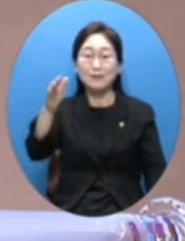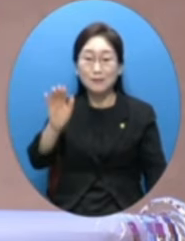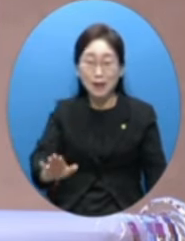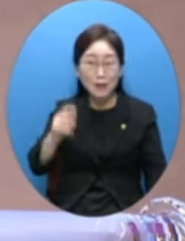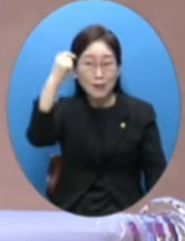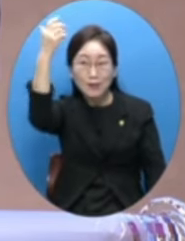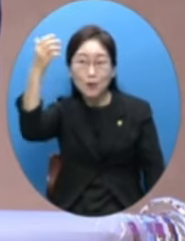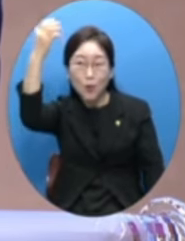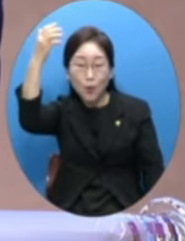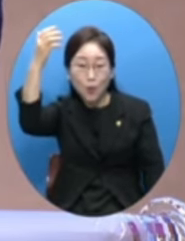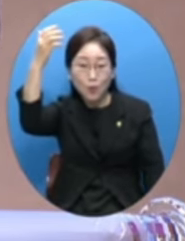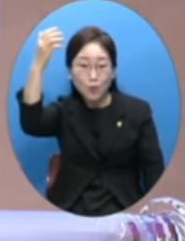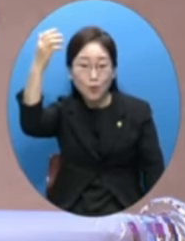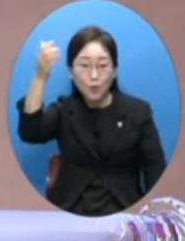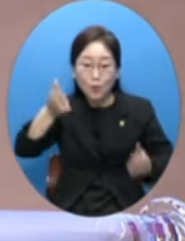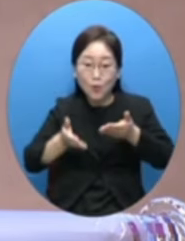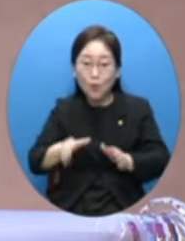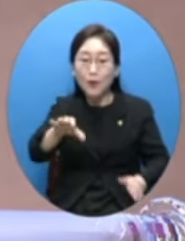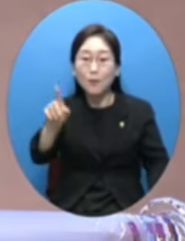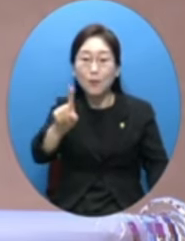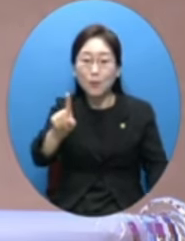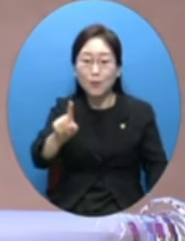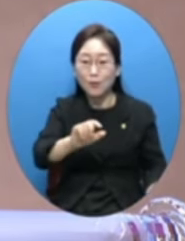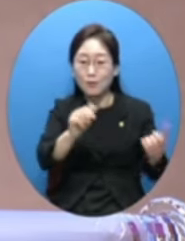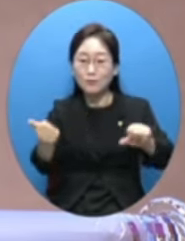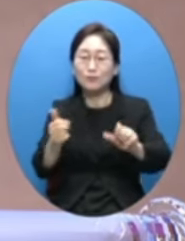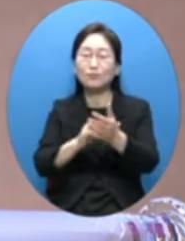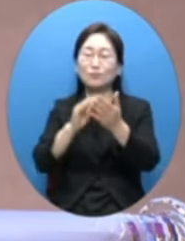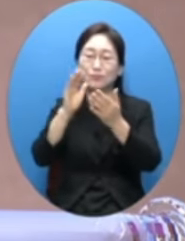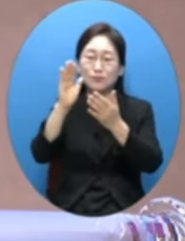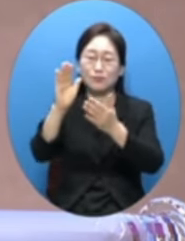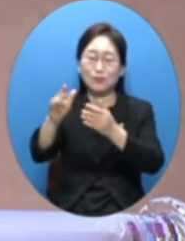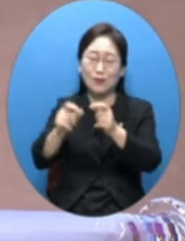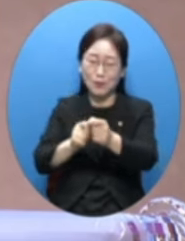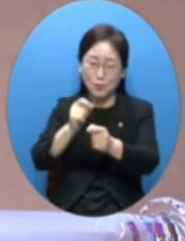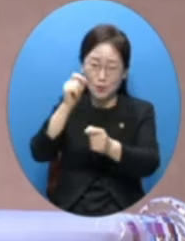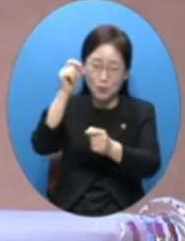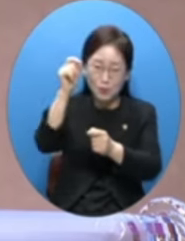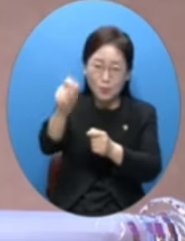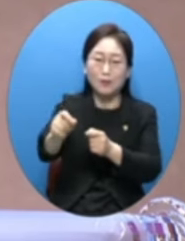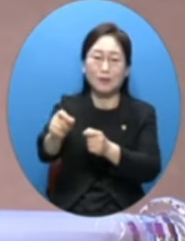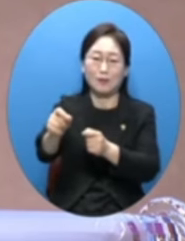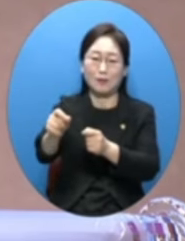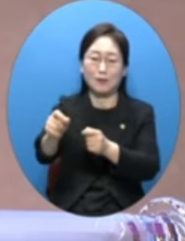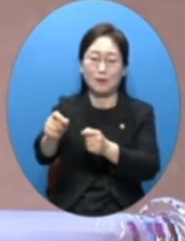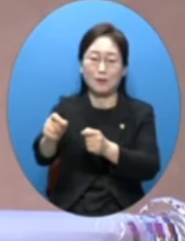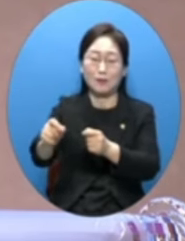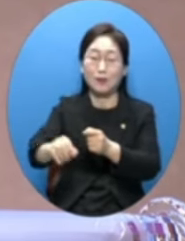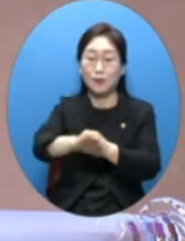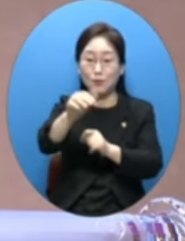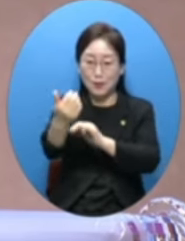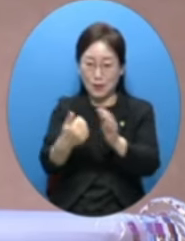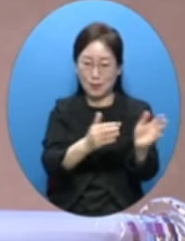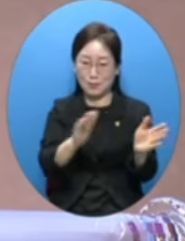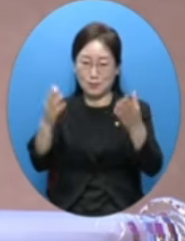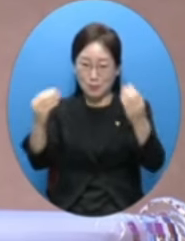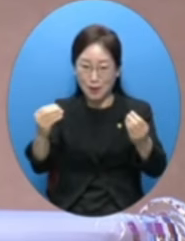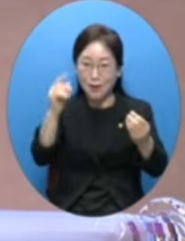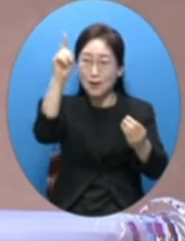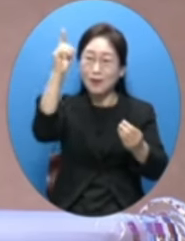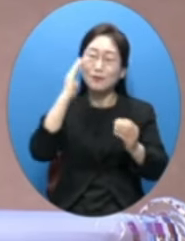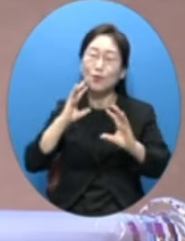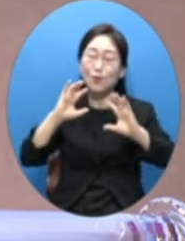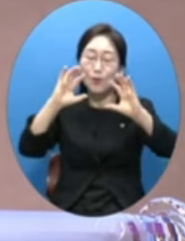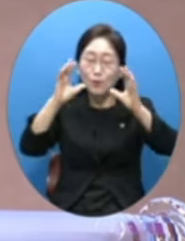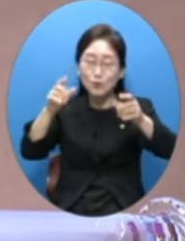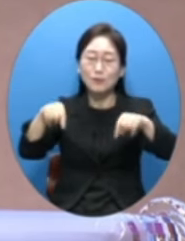영혼의 고향은 죽음 이후 영원한 우리에게 예비된 천국이 우리가 가야